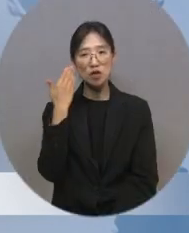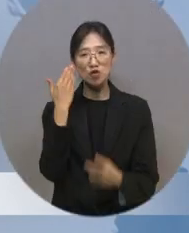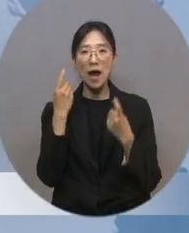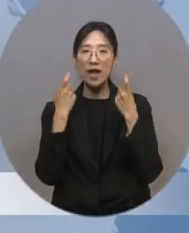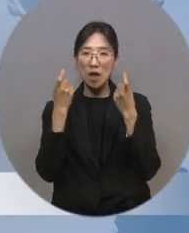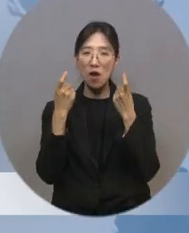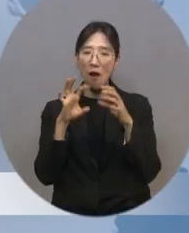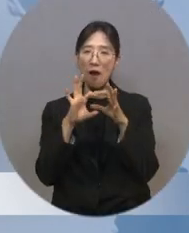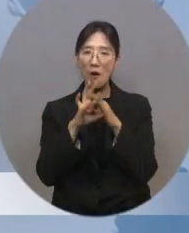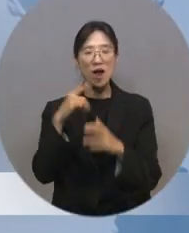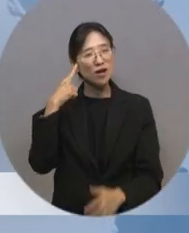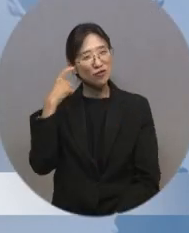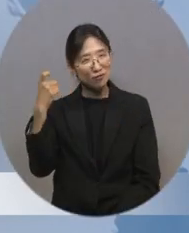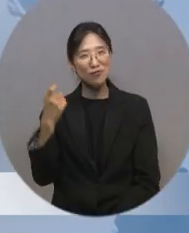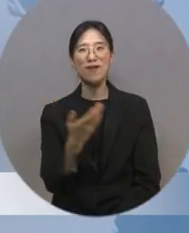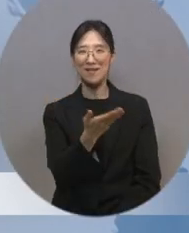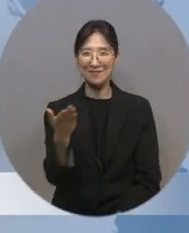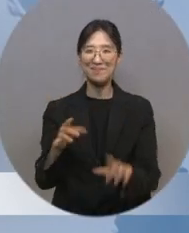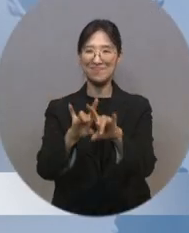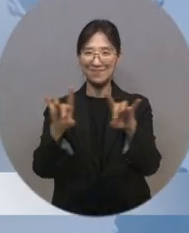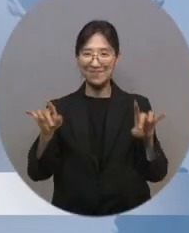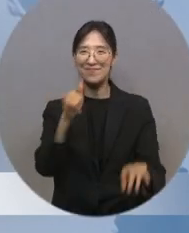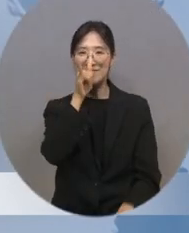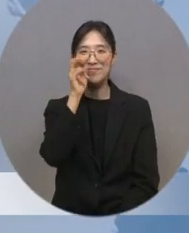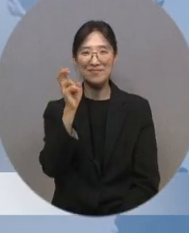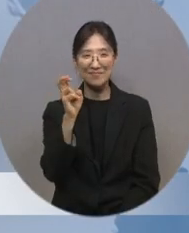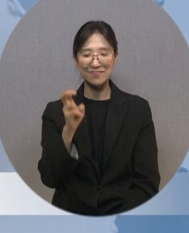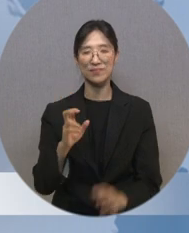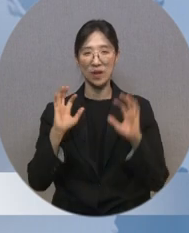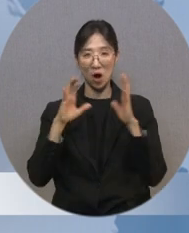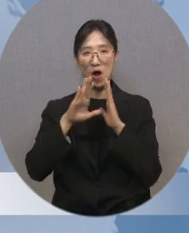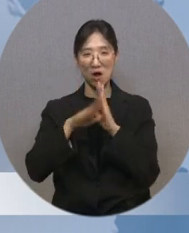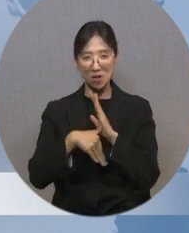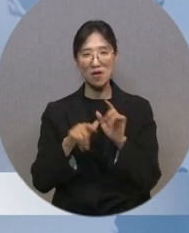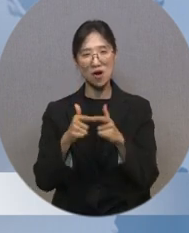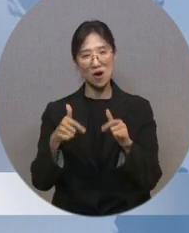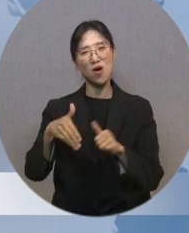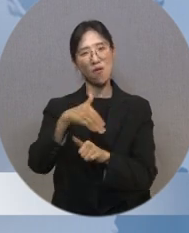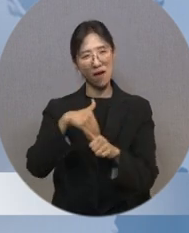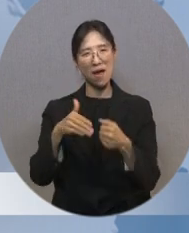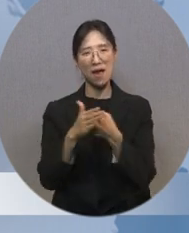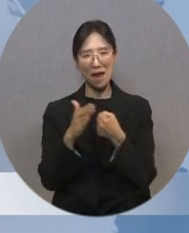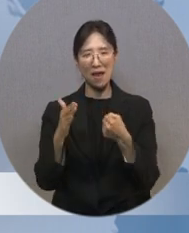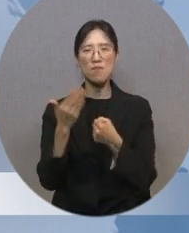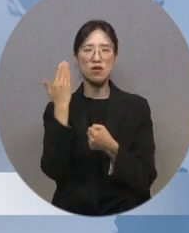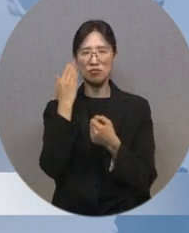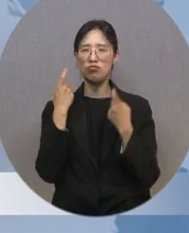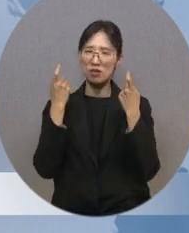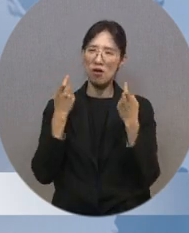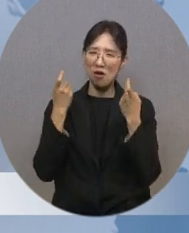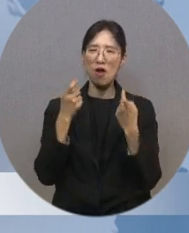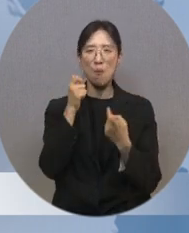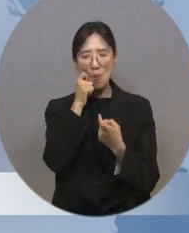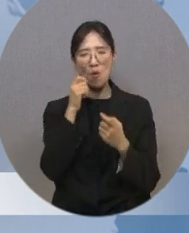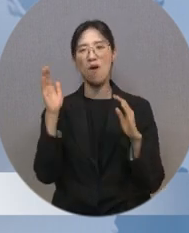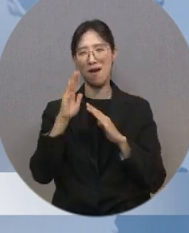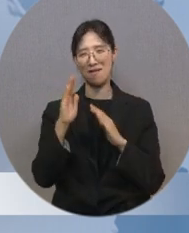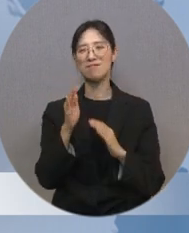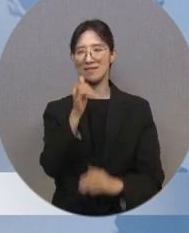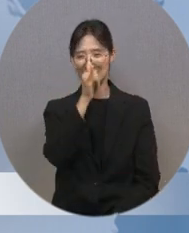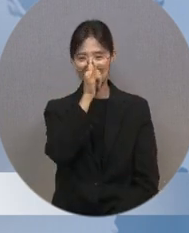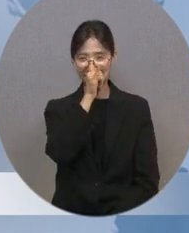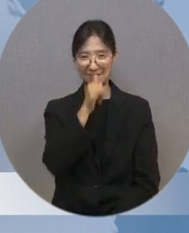수학여행하면 떠오르는 추억들이 저마다 있을 텐데요. 어린 시절 여러 환경으로 인해 수학여행을 가보지 못한 학생들도